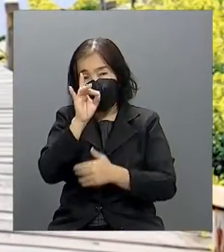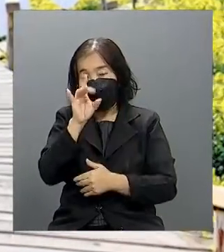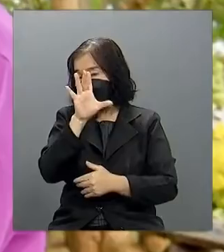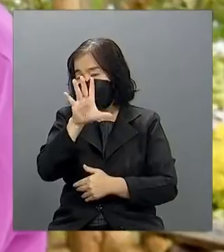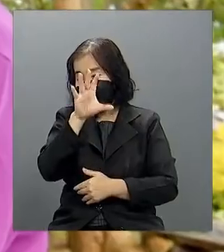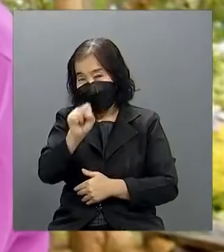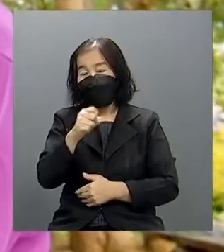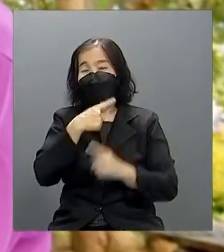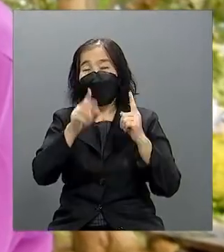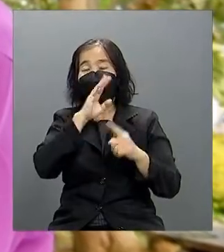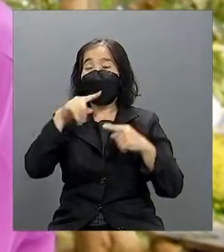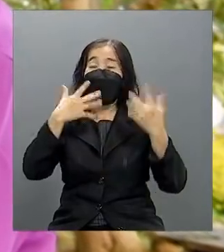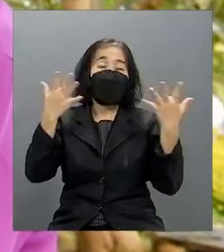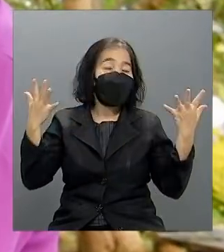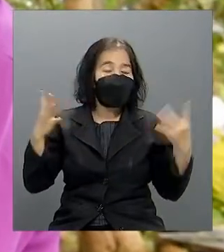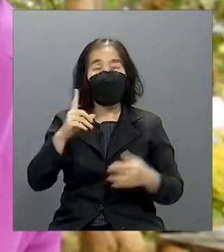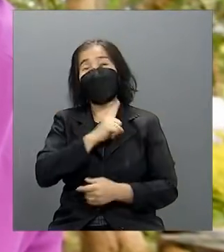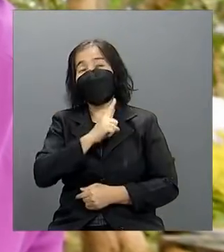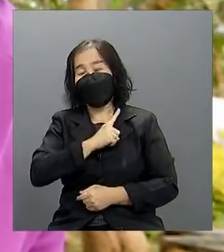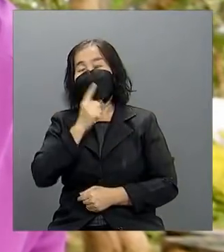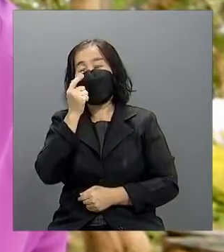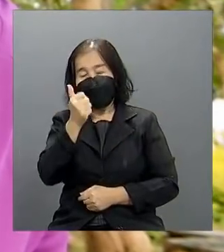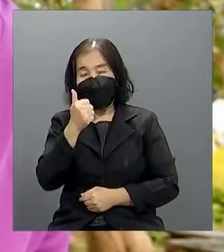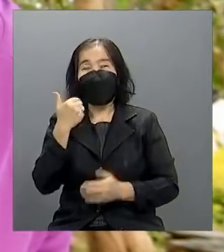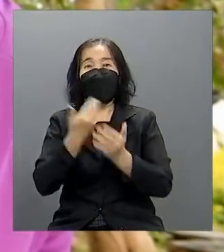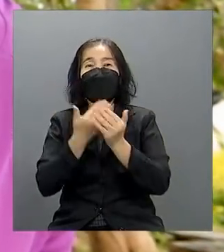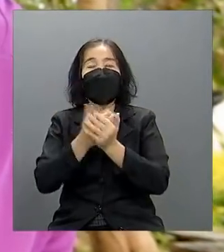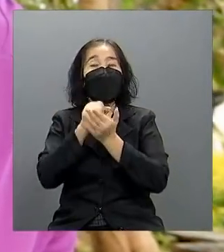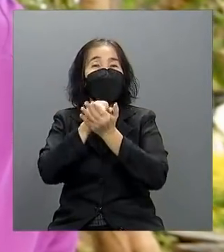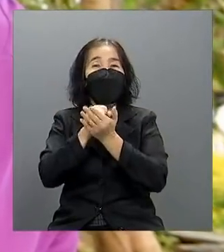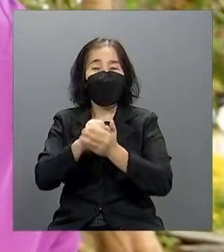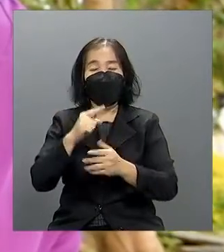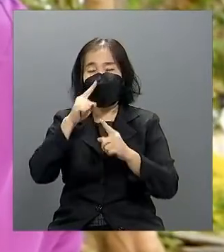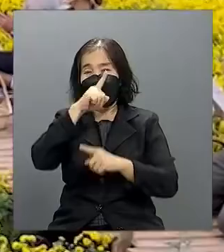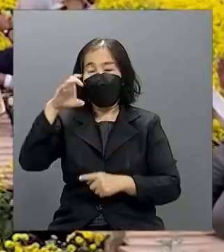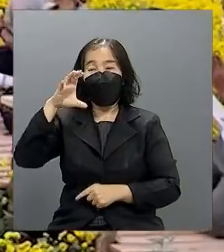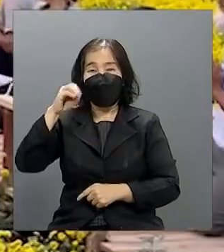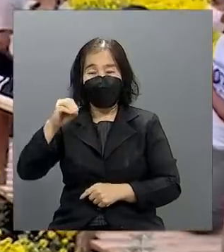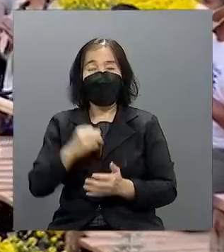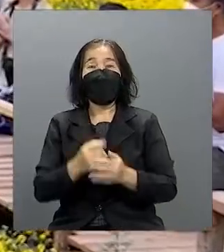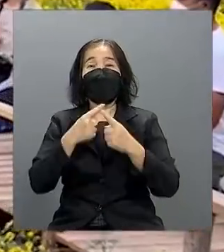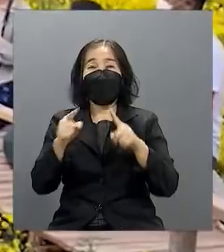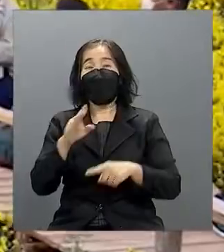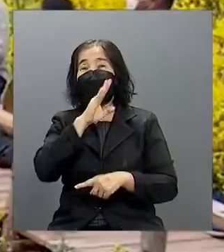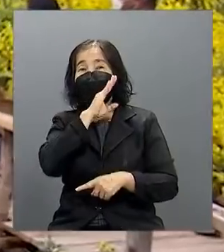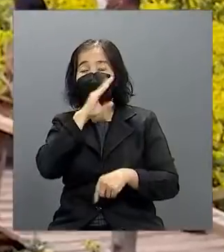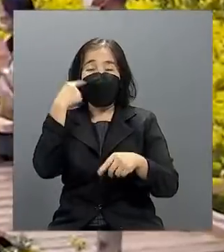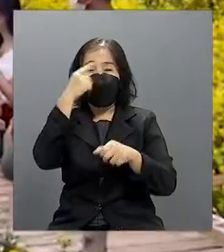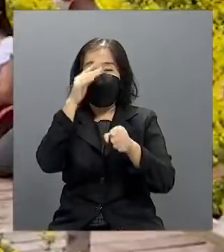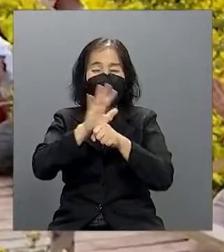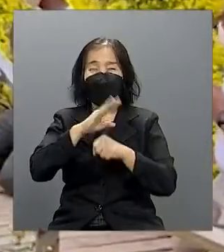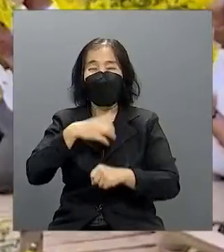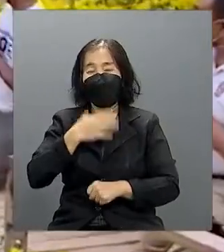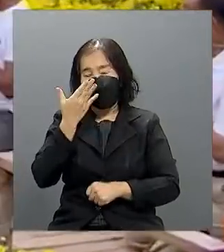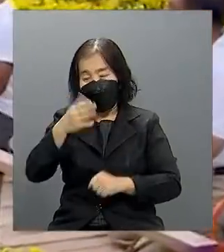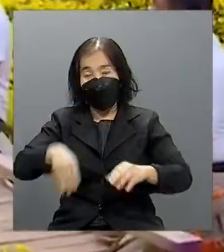เองจะเช่าของที่นี่ก็ได้นะคะคิดค่าบริการเต็นท์ละ150บาทแต่ถ้าเต็นท์ไม่พอขอชุดเครื่องนอนด้วยคิดค่าบ